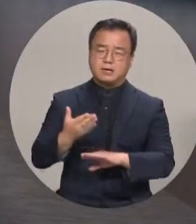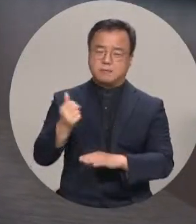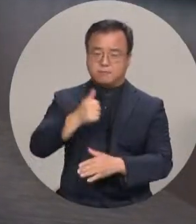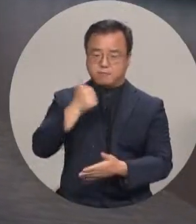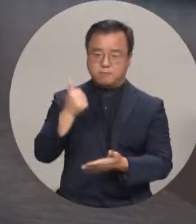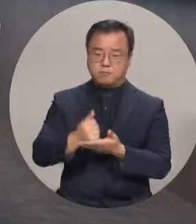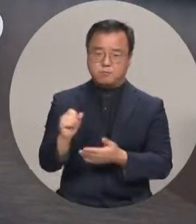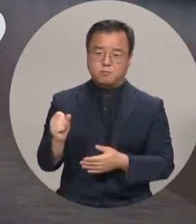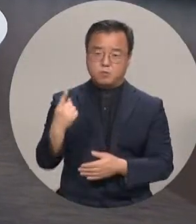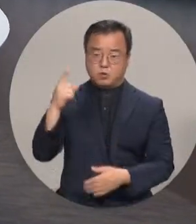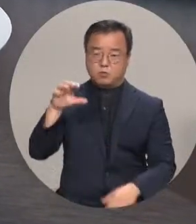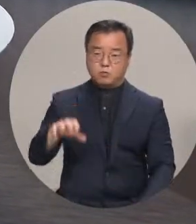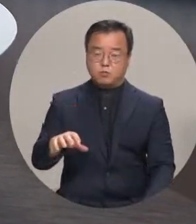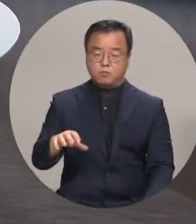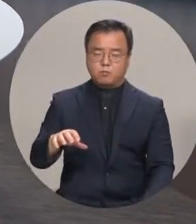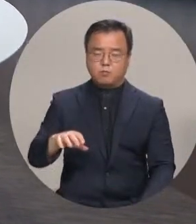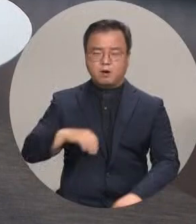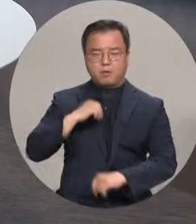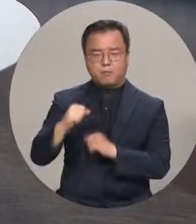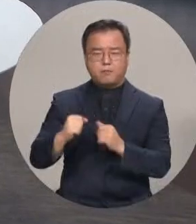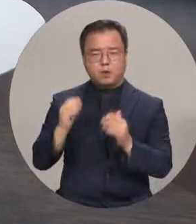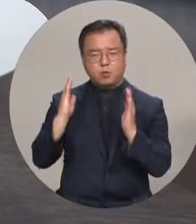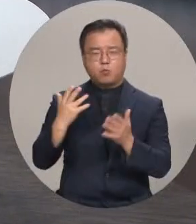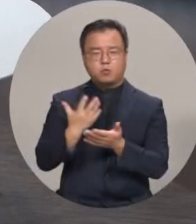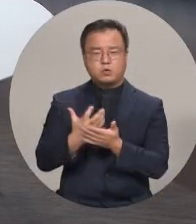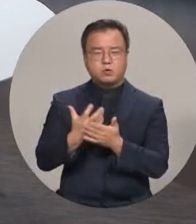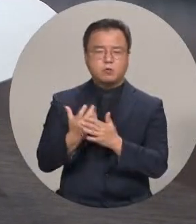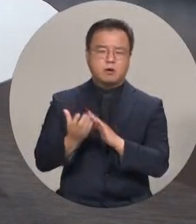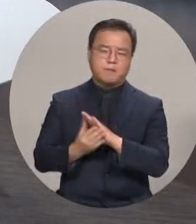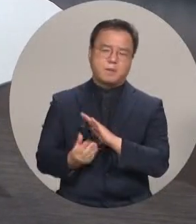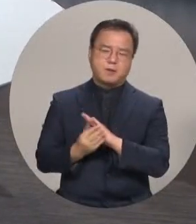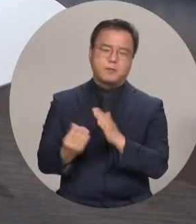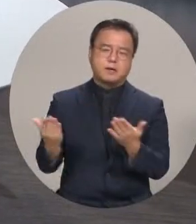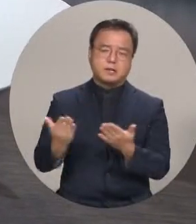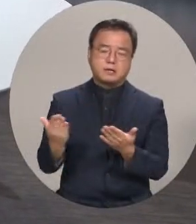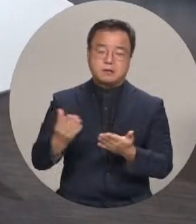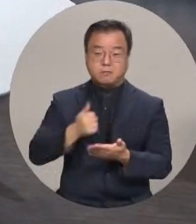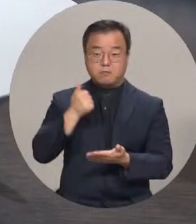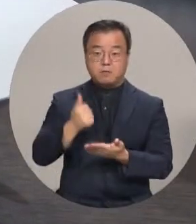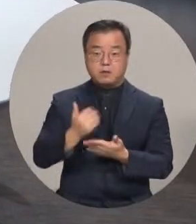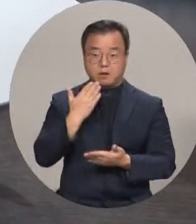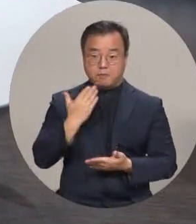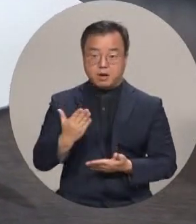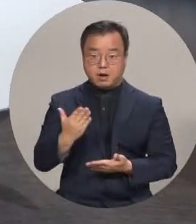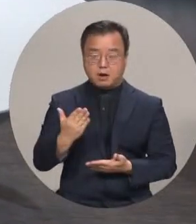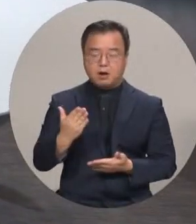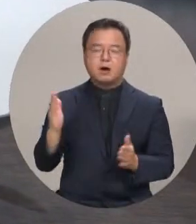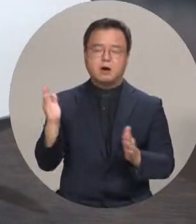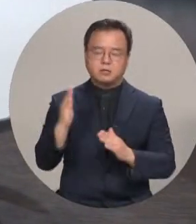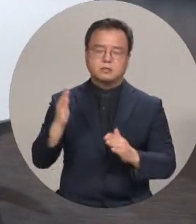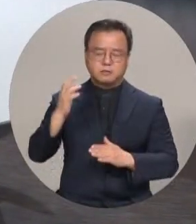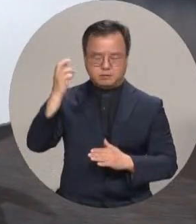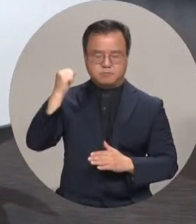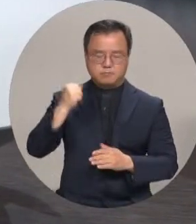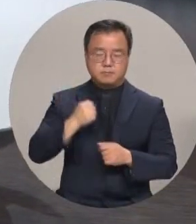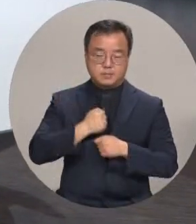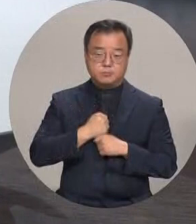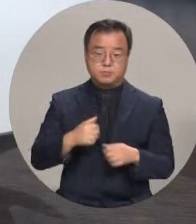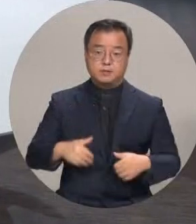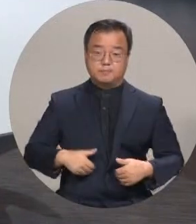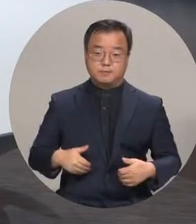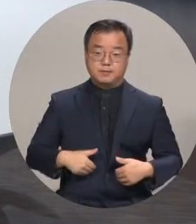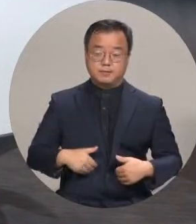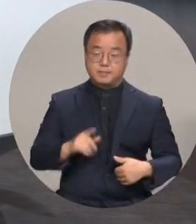무심코 학습 자료를 내려받는 행위도 범죄가 될 수 있다는 사실 우리 학생들이 꼭 경각심을 가질 필요가 있겠습니다